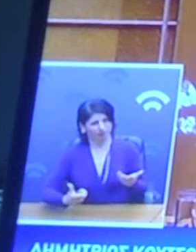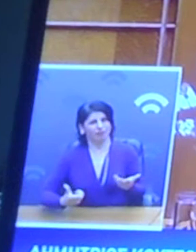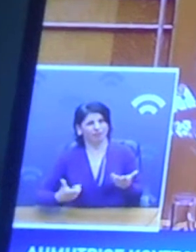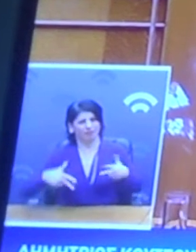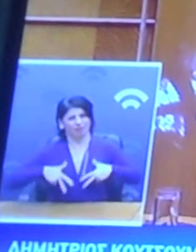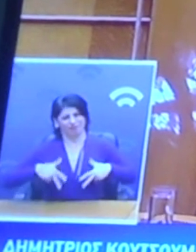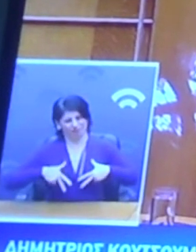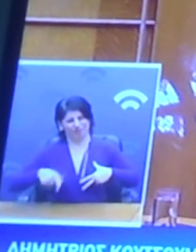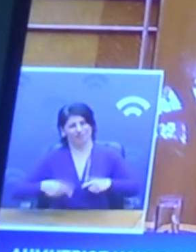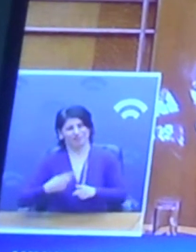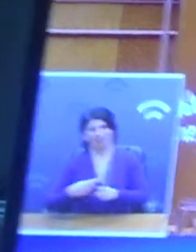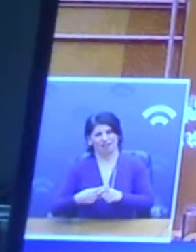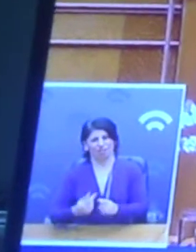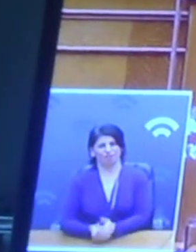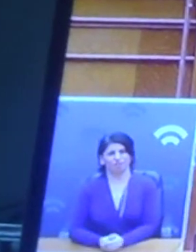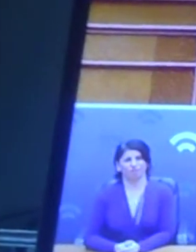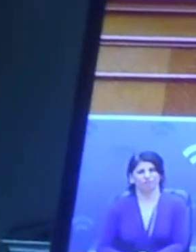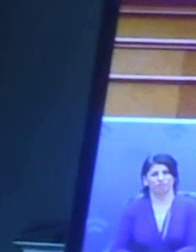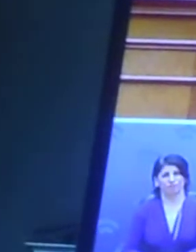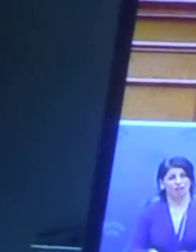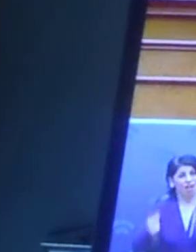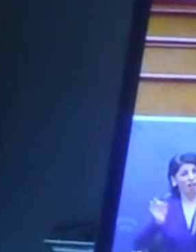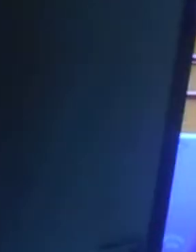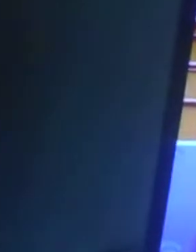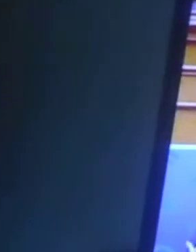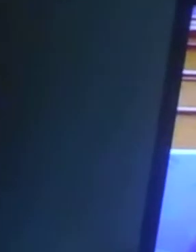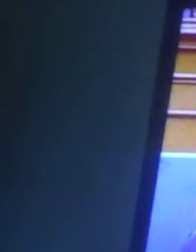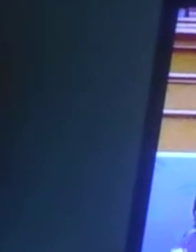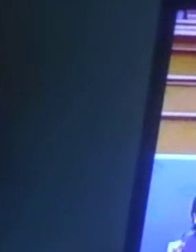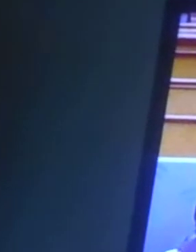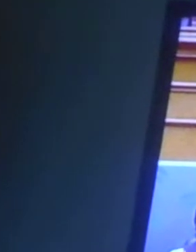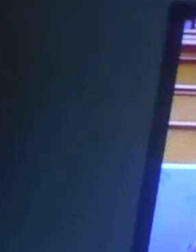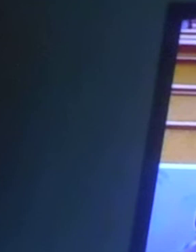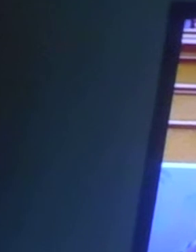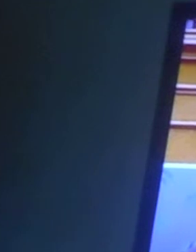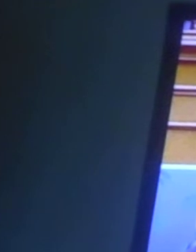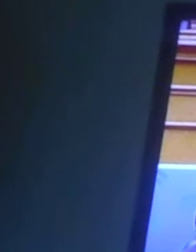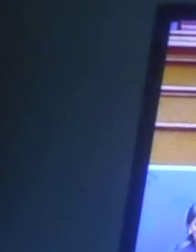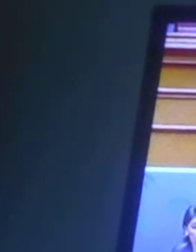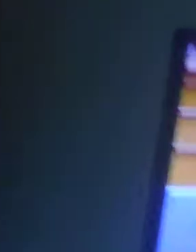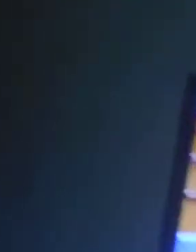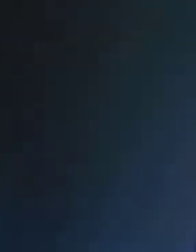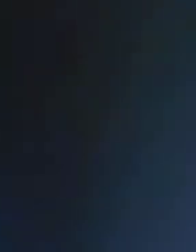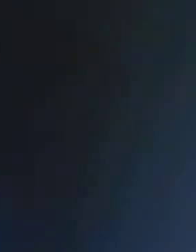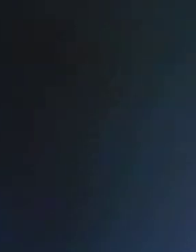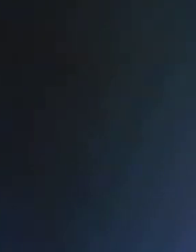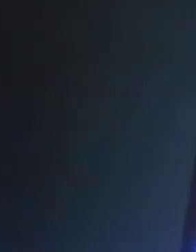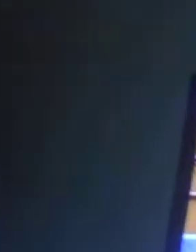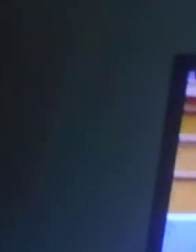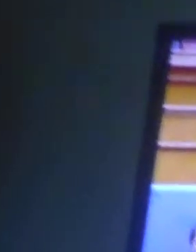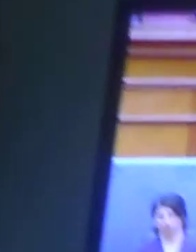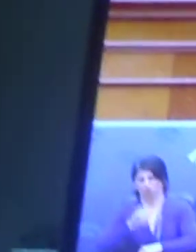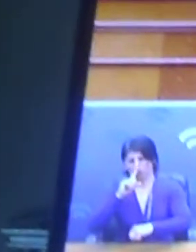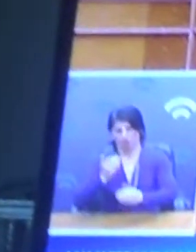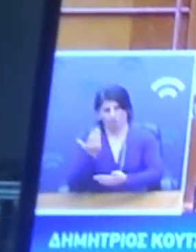τόπο. Ακριβώς για να υπάρξει υγειονομική θωράκιση, από την πρώτη στιγμή απαιτήσαμε